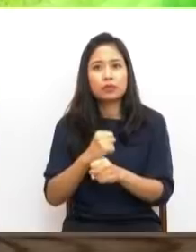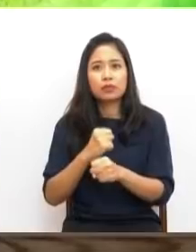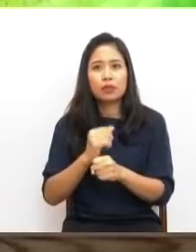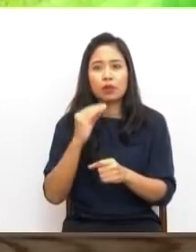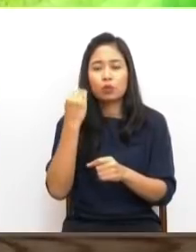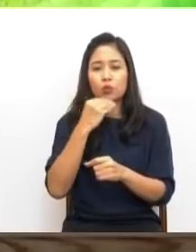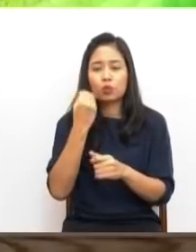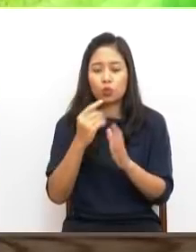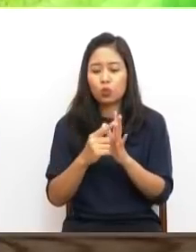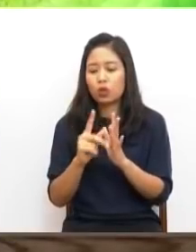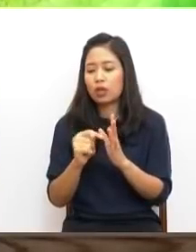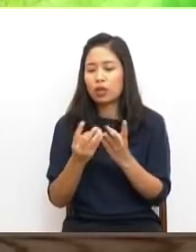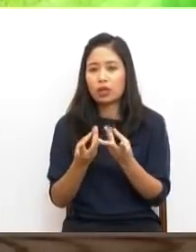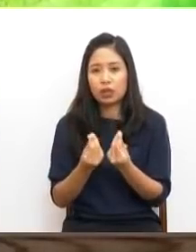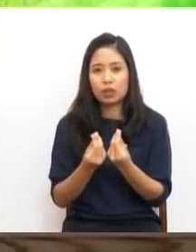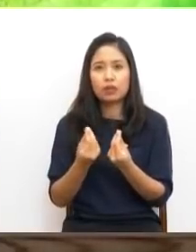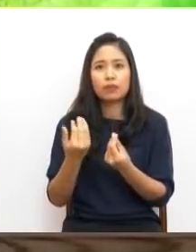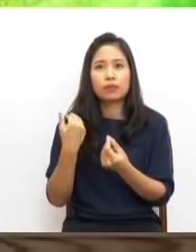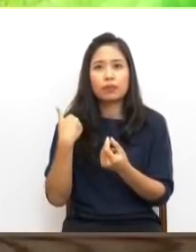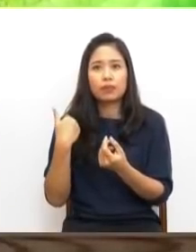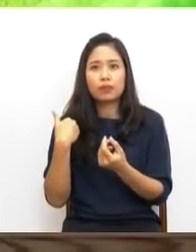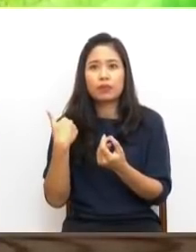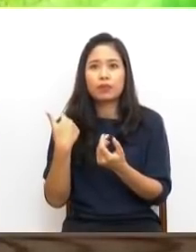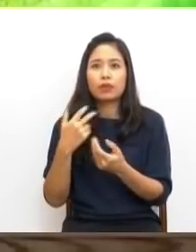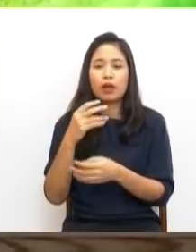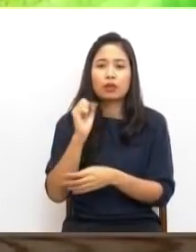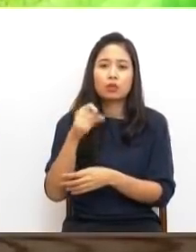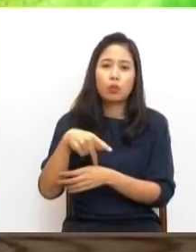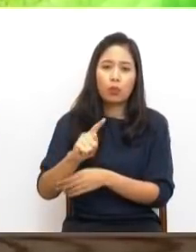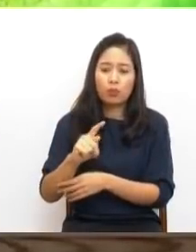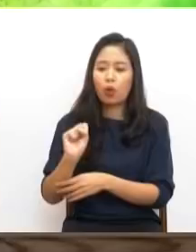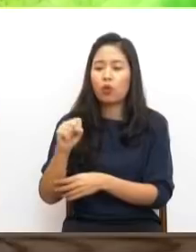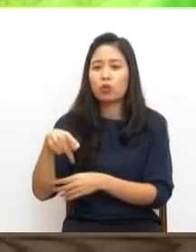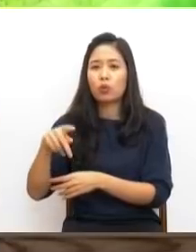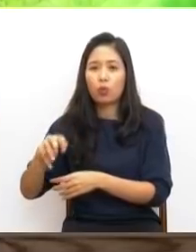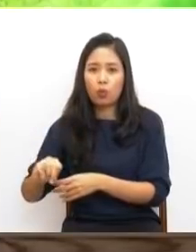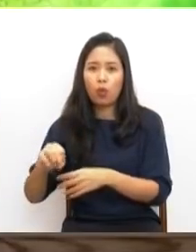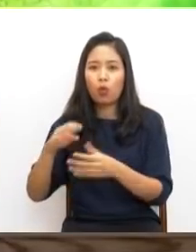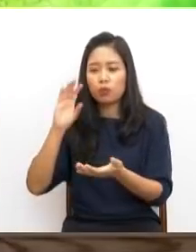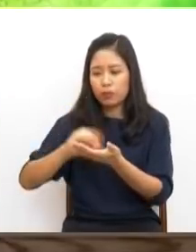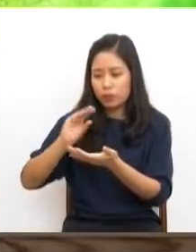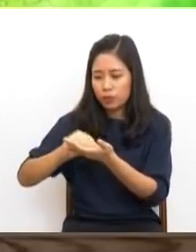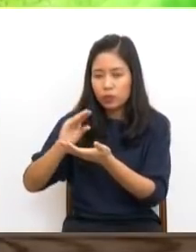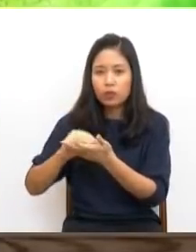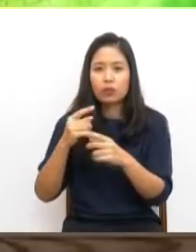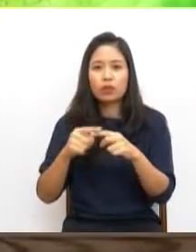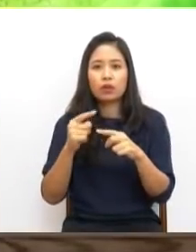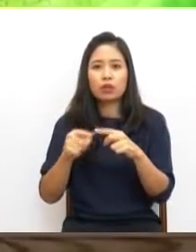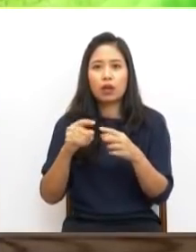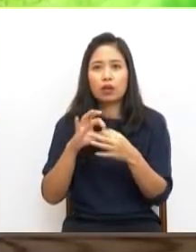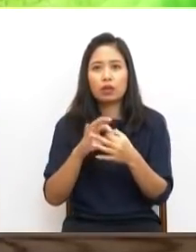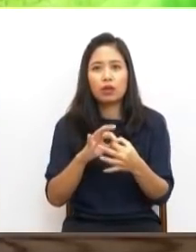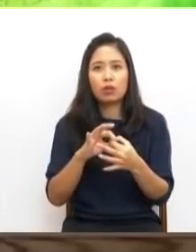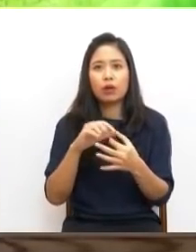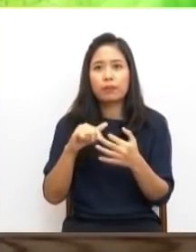นะครับในโรงเรียนมัธยมของเขตมัธยมเนี่ยได้สำรวจข้อมูลและนำข้อมูลดังกล่าวมาวิเค